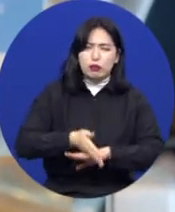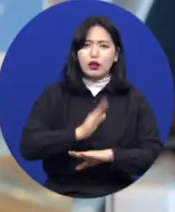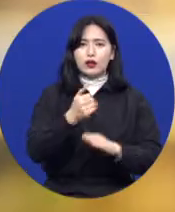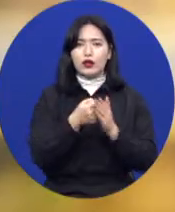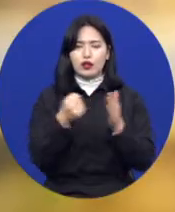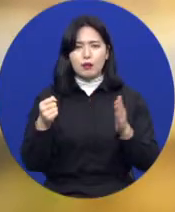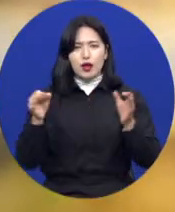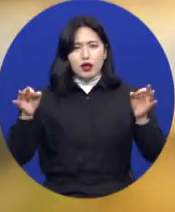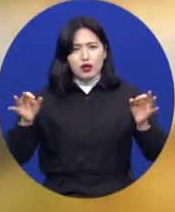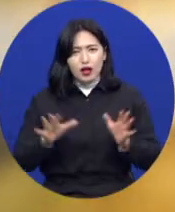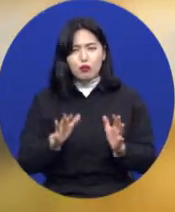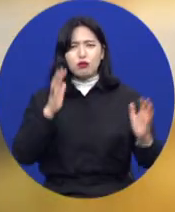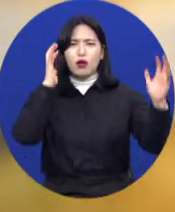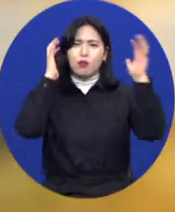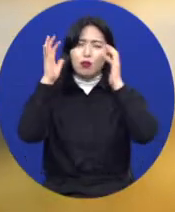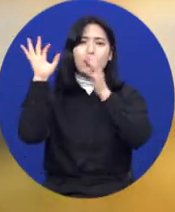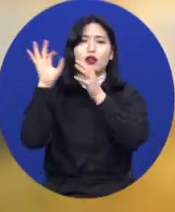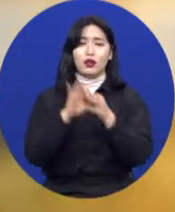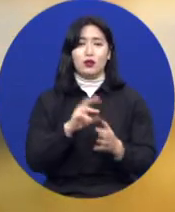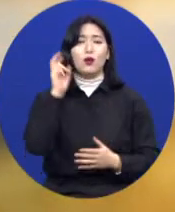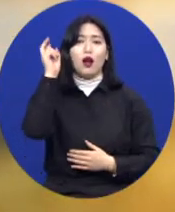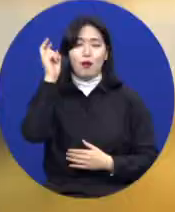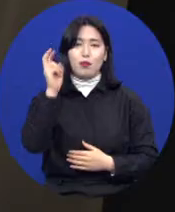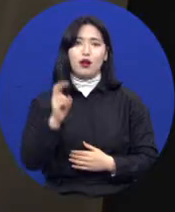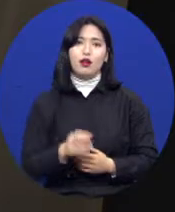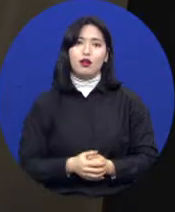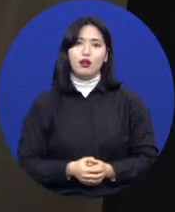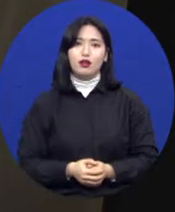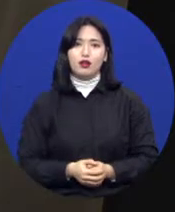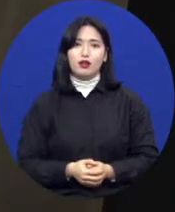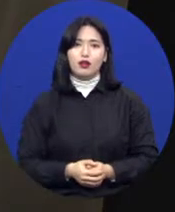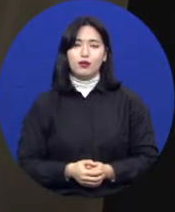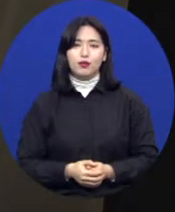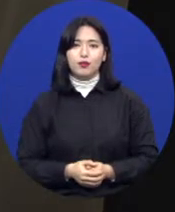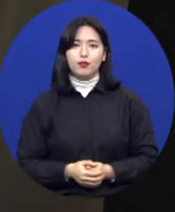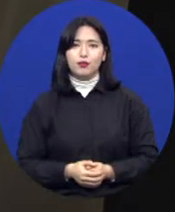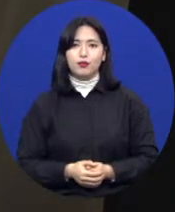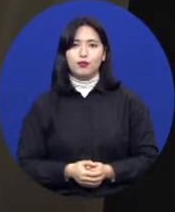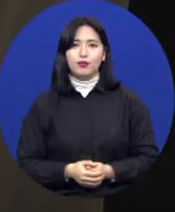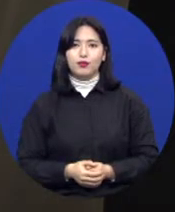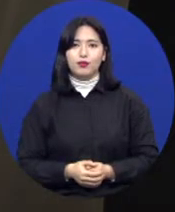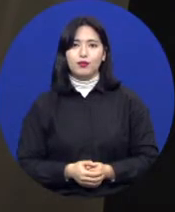늦어지면서 당분간 혼선이 이어질 것으로 보입니다. MBC 뉴스 권혁태입니다.